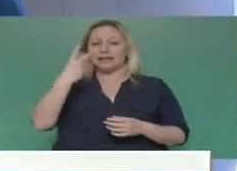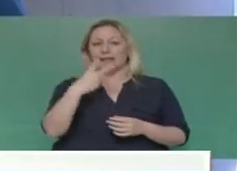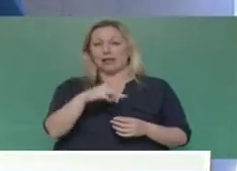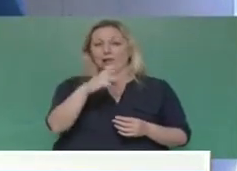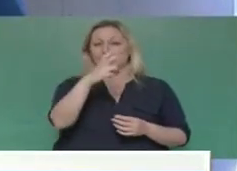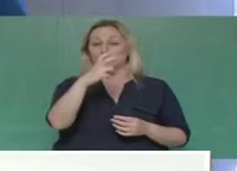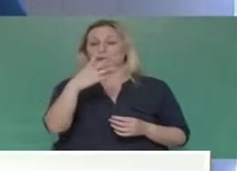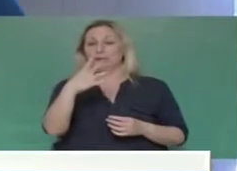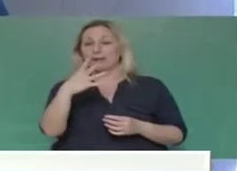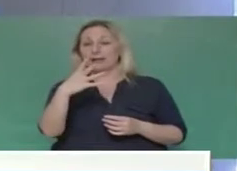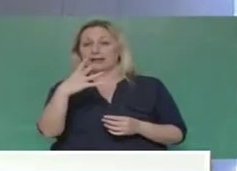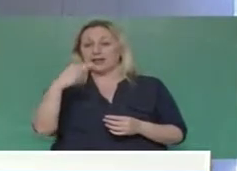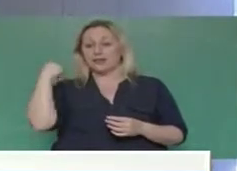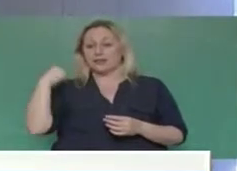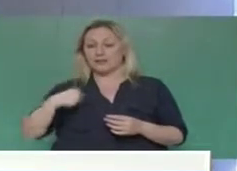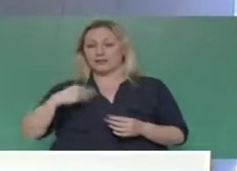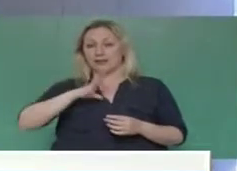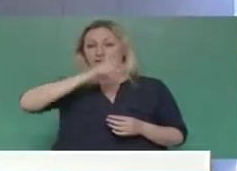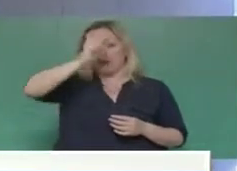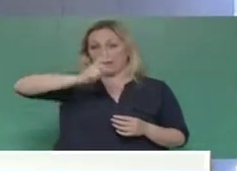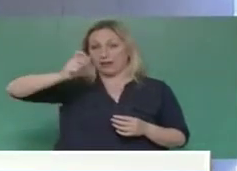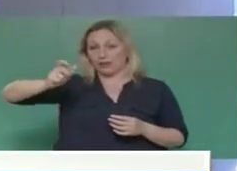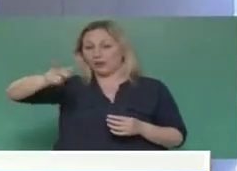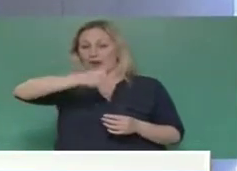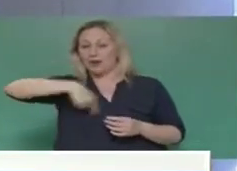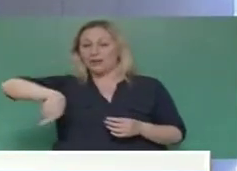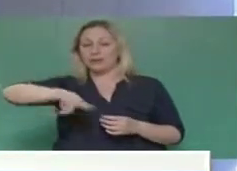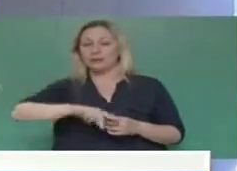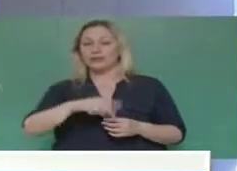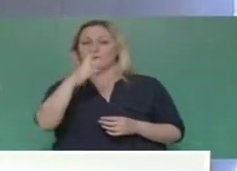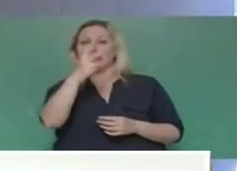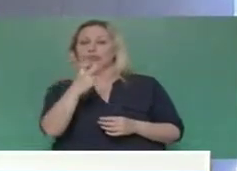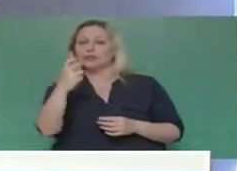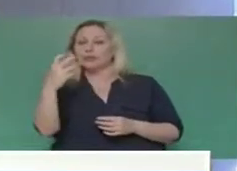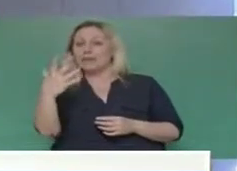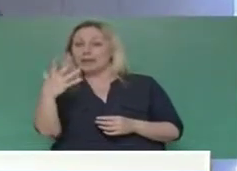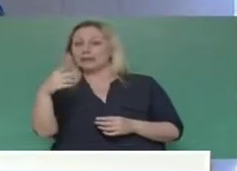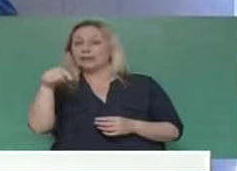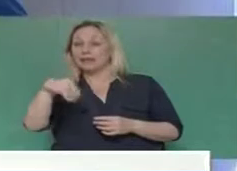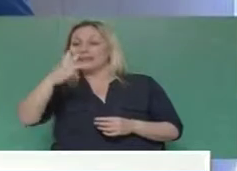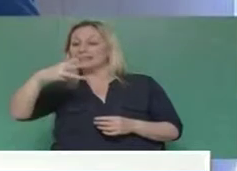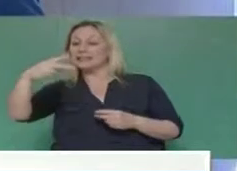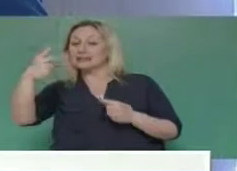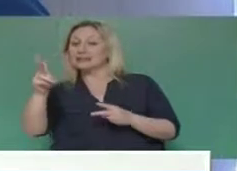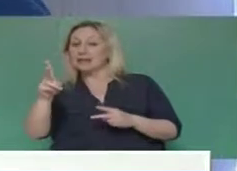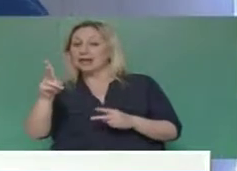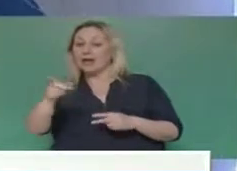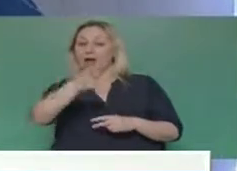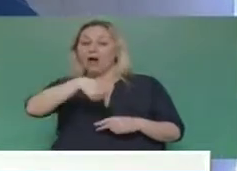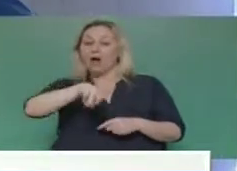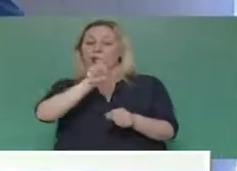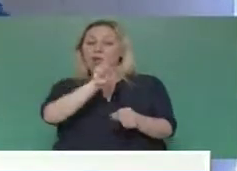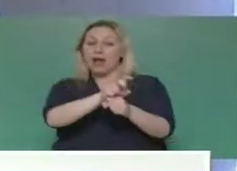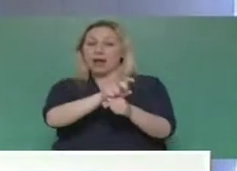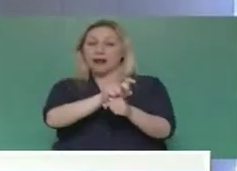325 δήμαρχοι, εκ των οποίων 25 είναι ΣΥΡΙΖΑ και οι 300 δεν είναι. Αυτό, κατά την άποψη της κυβέρνησης, πρέπει να